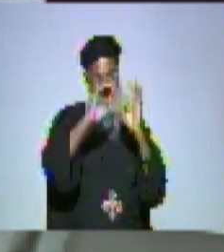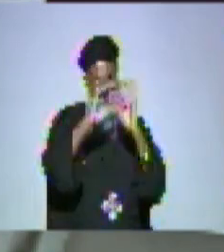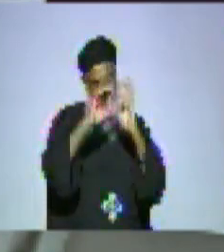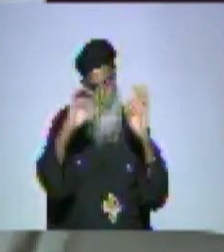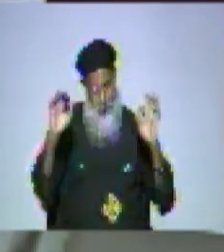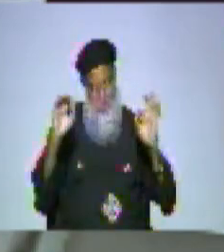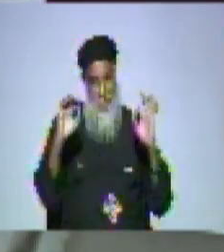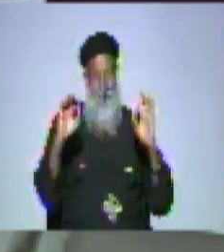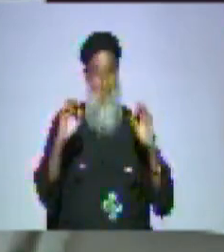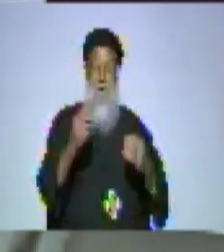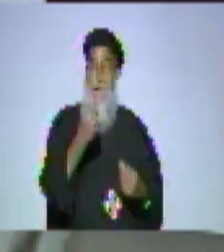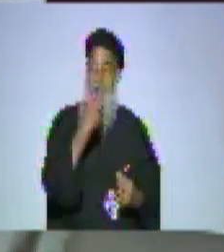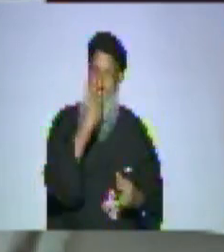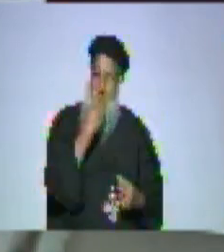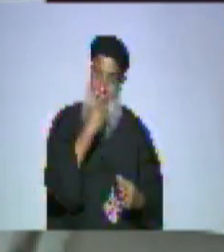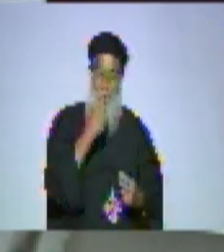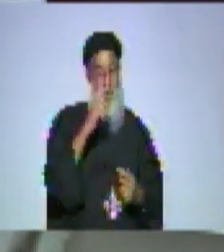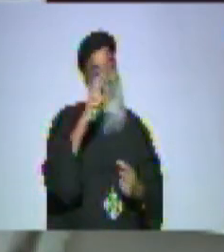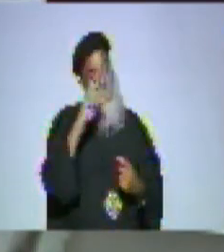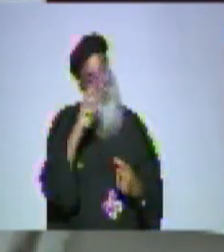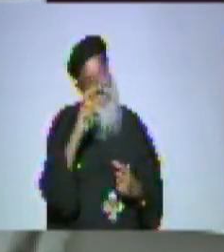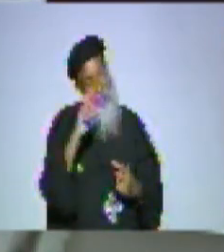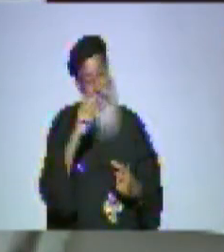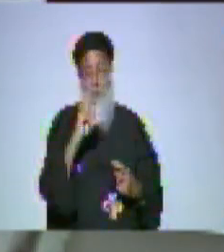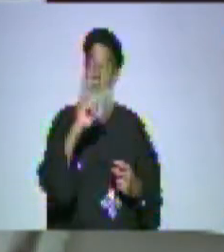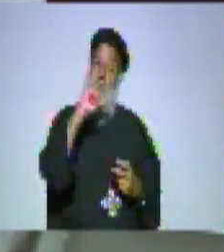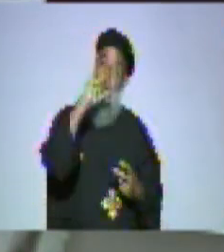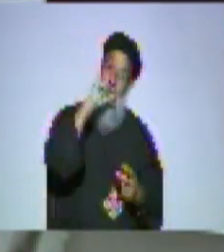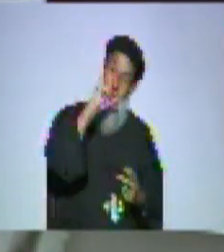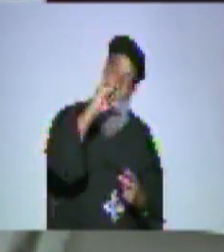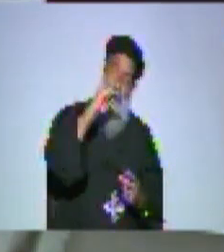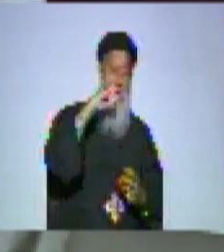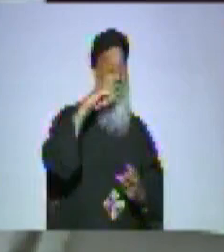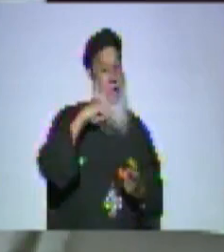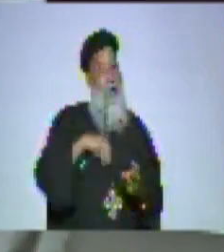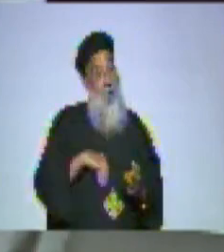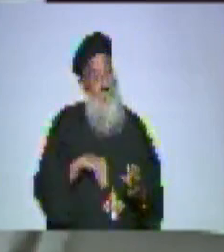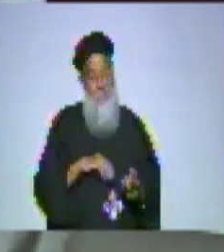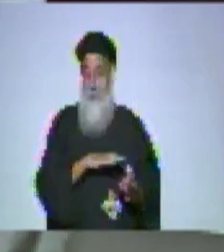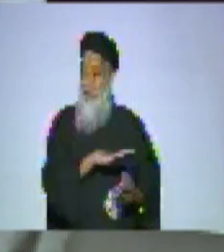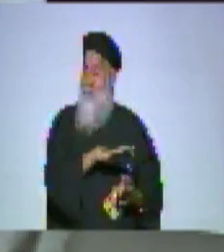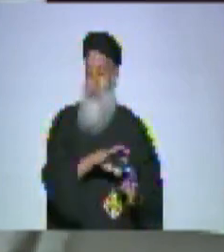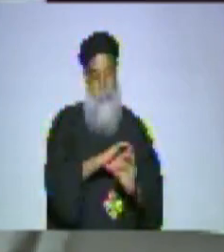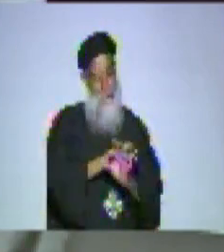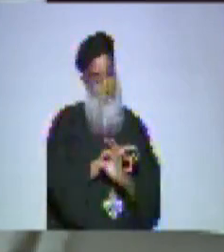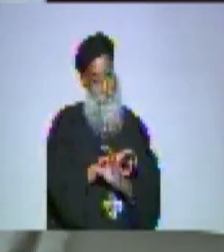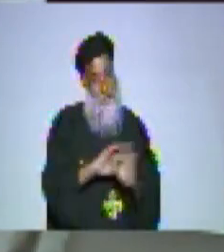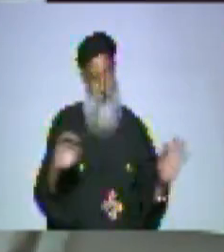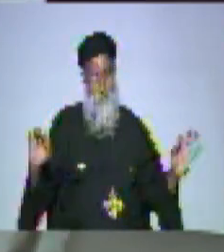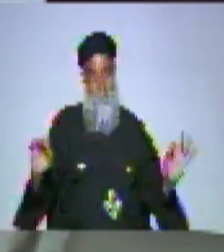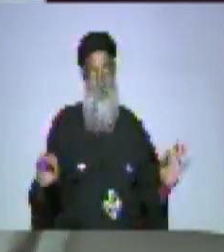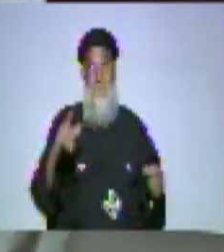انها تكون معبره عن الاحتياج كمقدارها كنعمتك